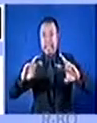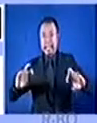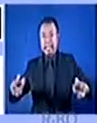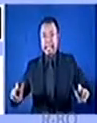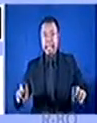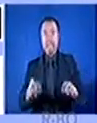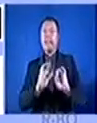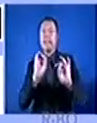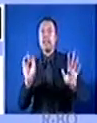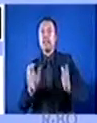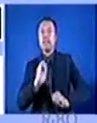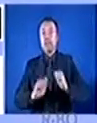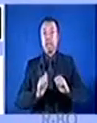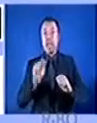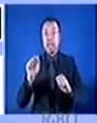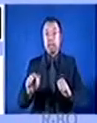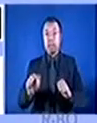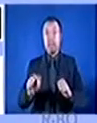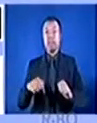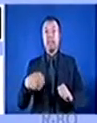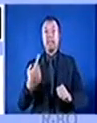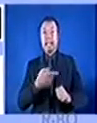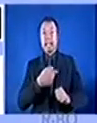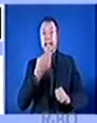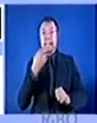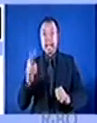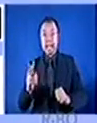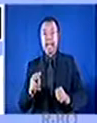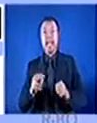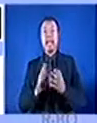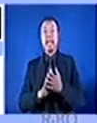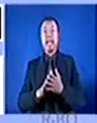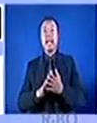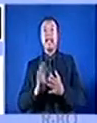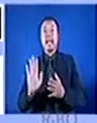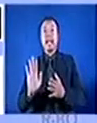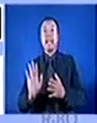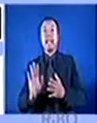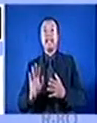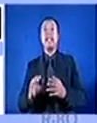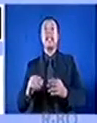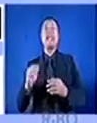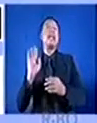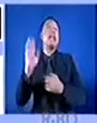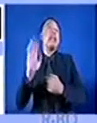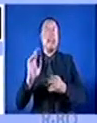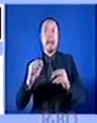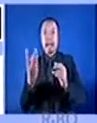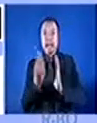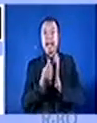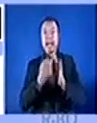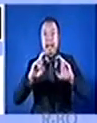Dengan berbagai upaya itu, kami yakin bahwa riset kita di masa yang akan datang